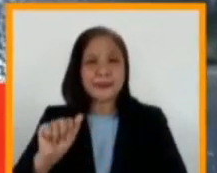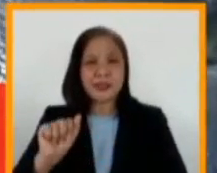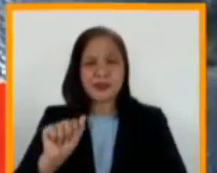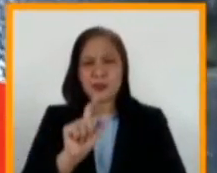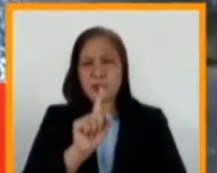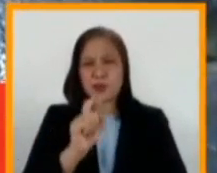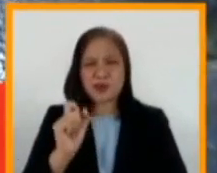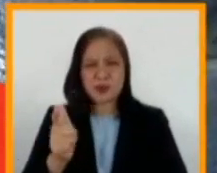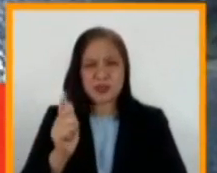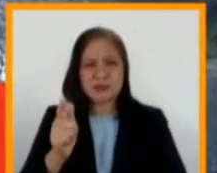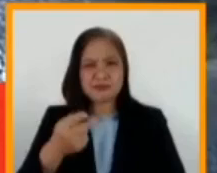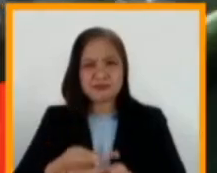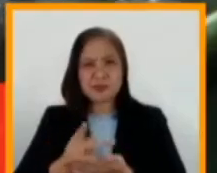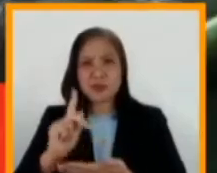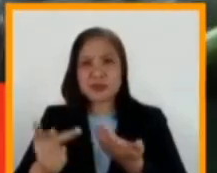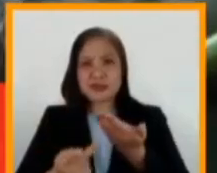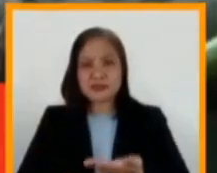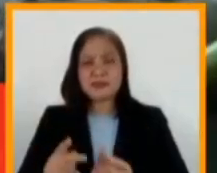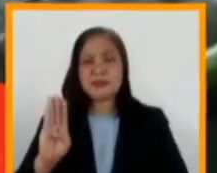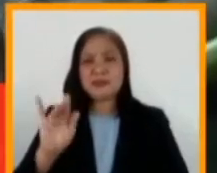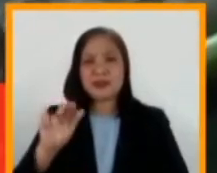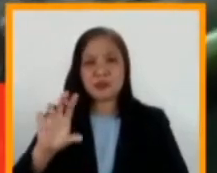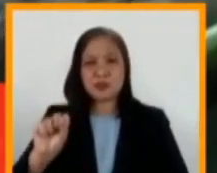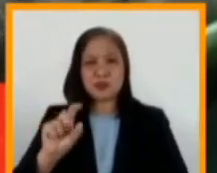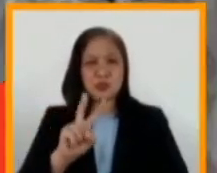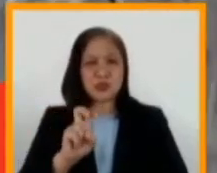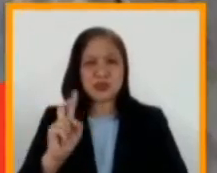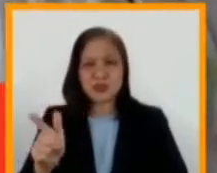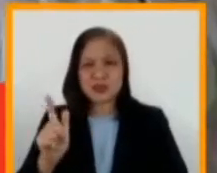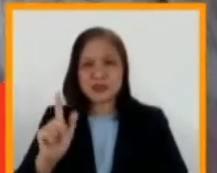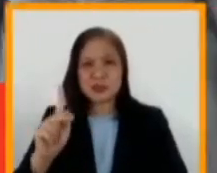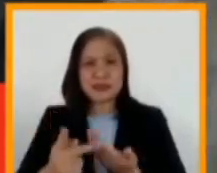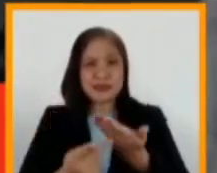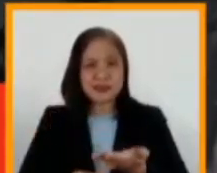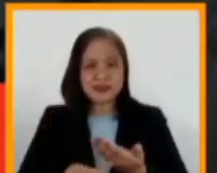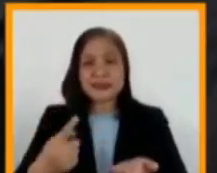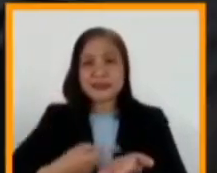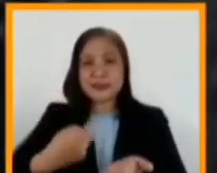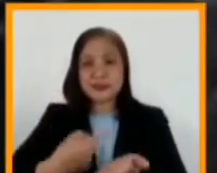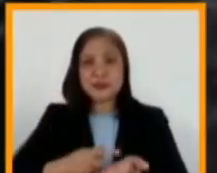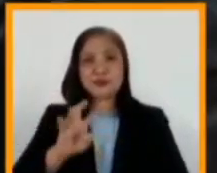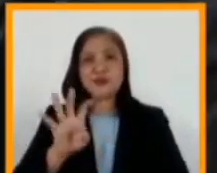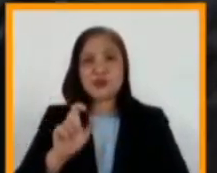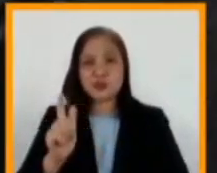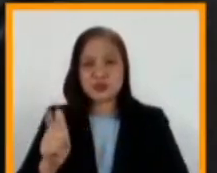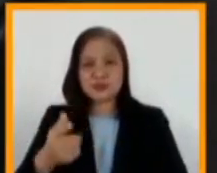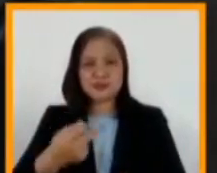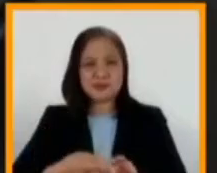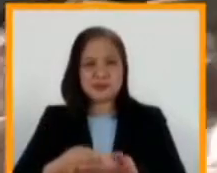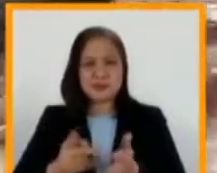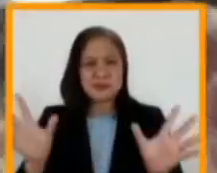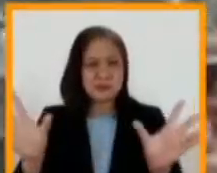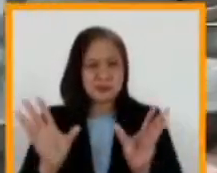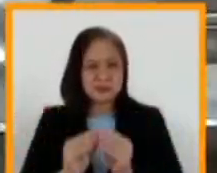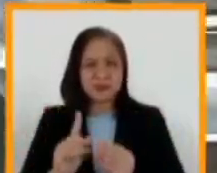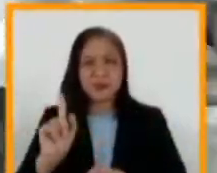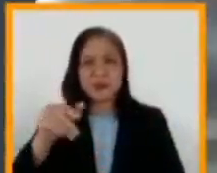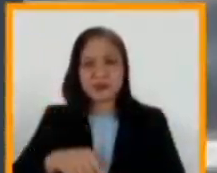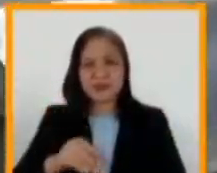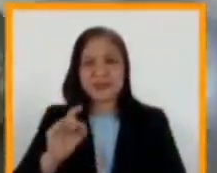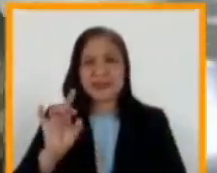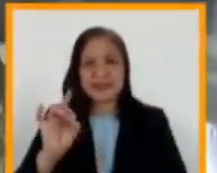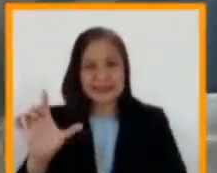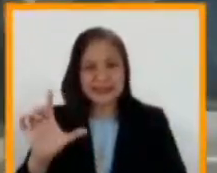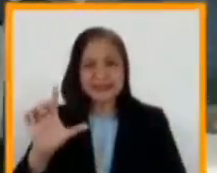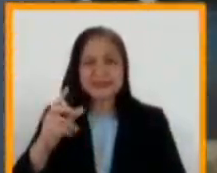bangus 220 pesos kada kilo at hipon 420 pesos. Suma total ang inabot 1,800 pesos. Pero kahit presyong